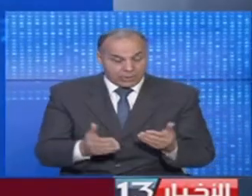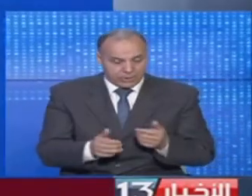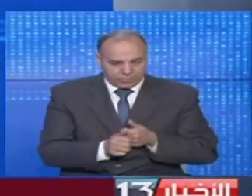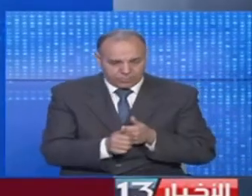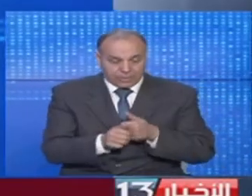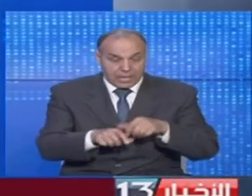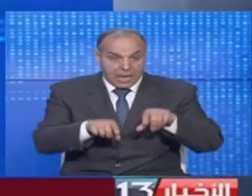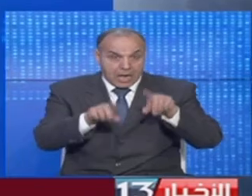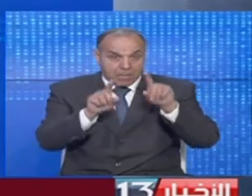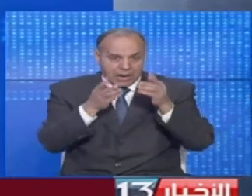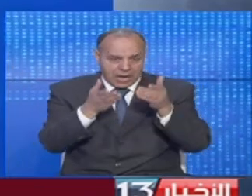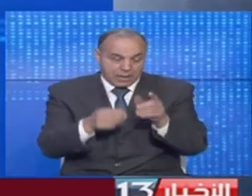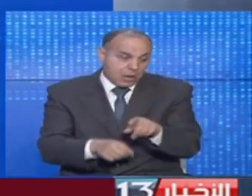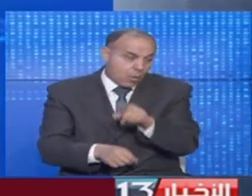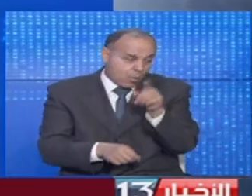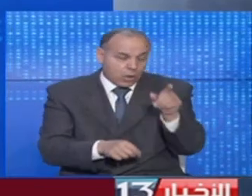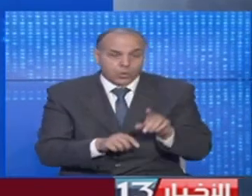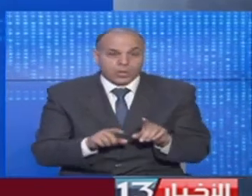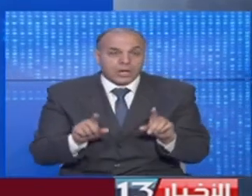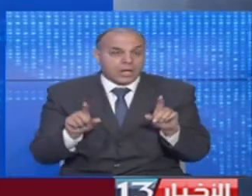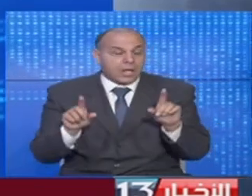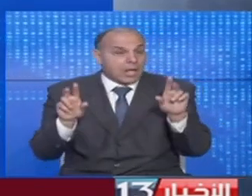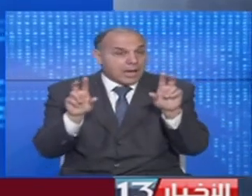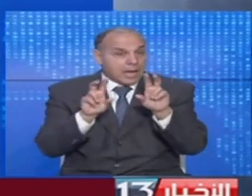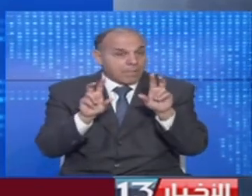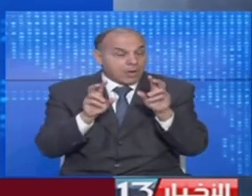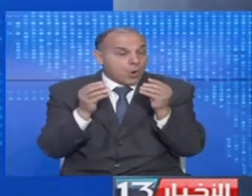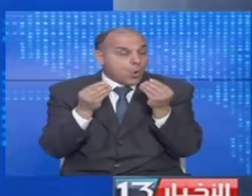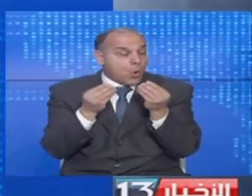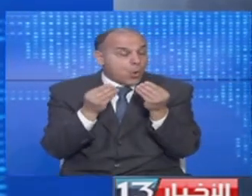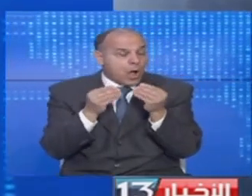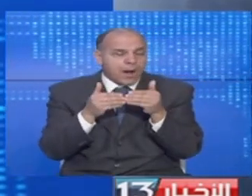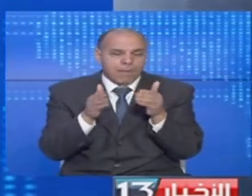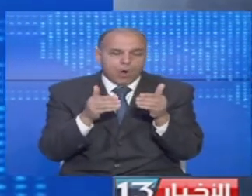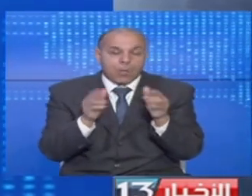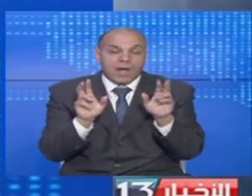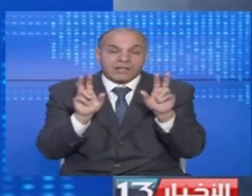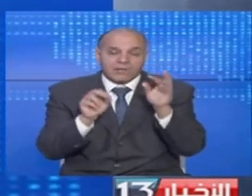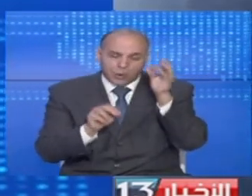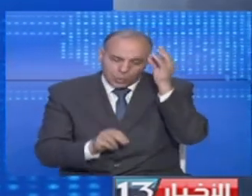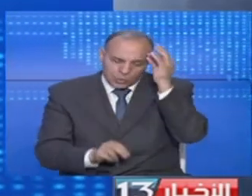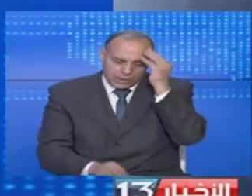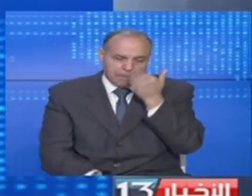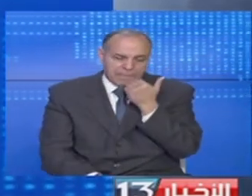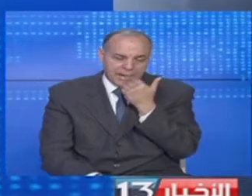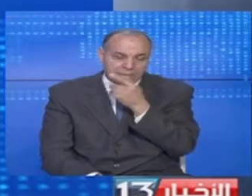ونشير في الختام إلى أنه بإمكانكم متابعة هذه النشرة وغيرها من الأخبار على بوابة التلفزة